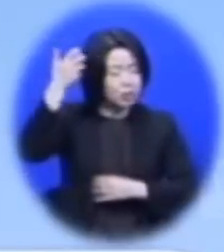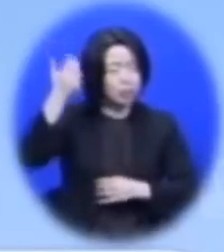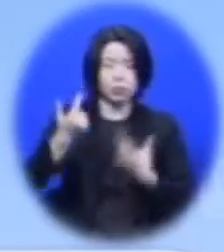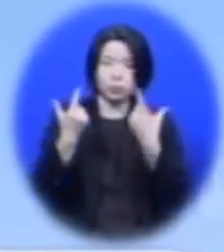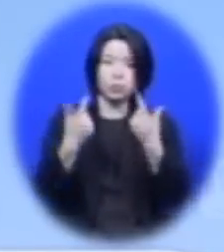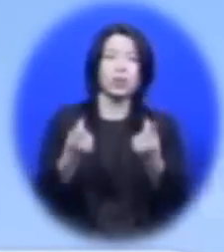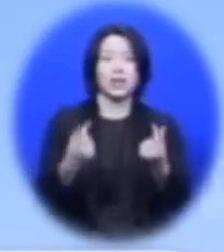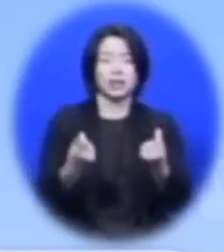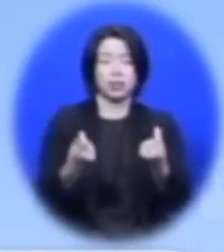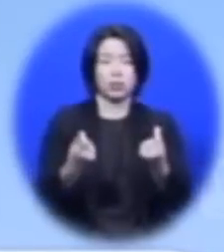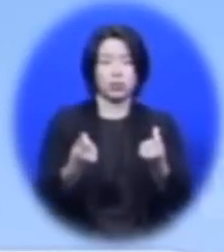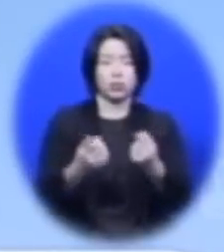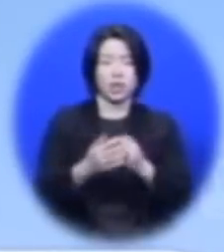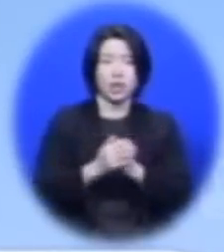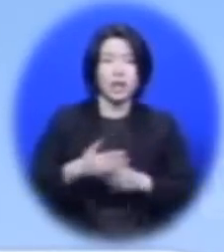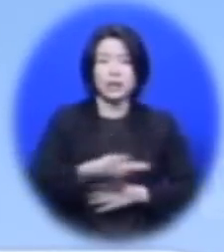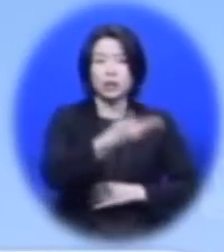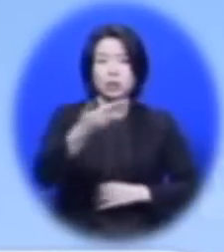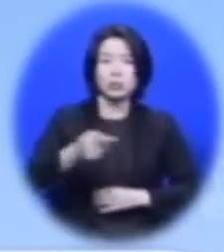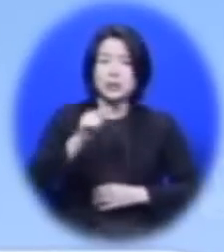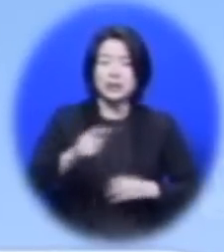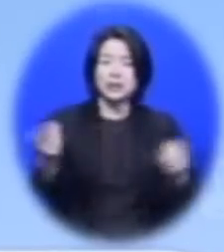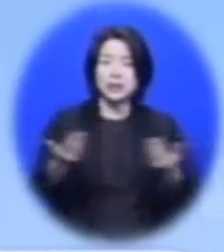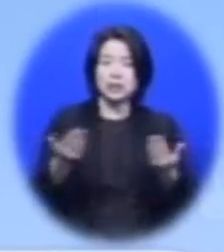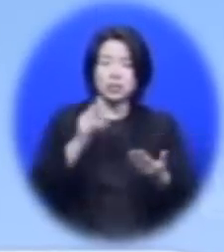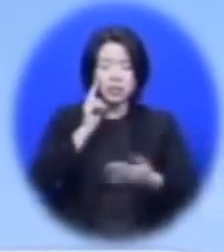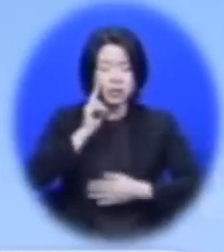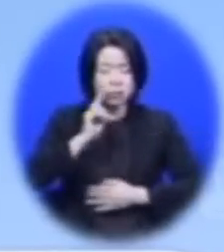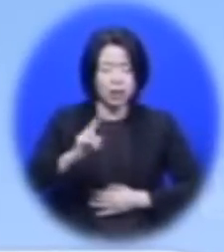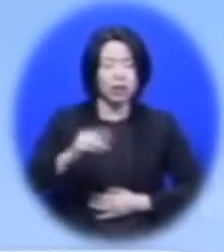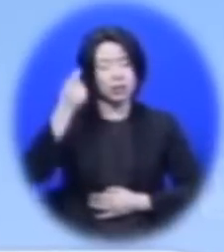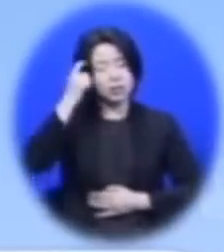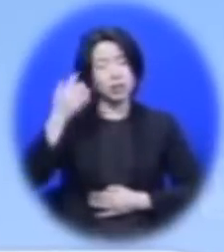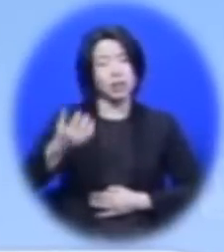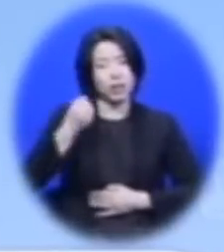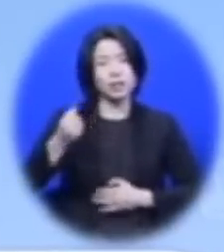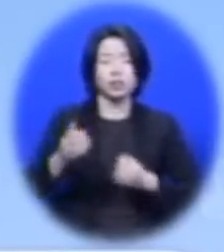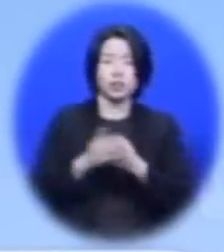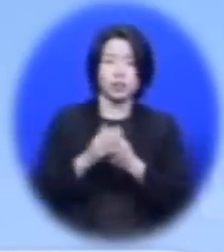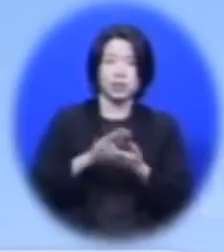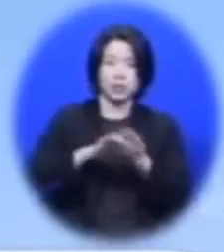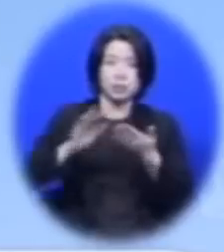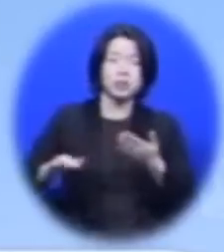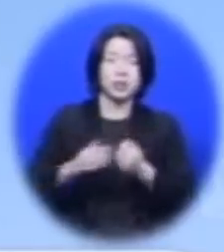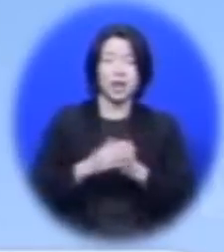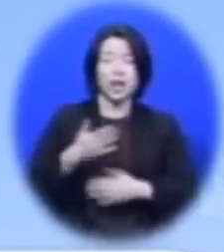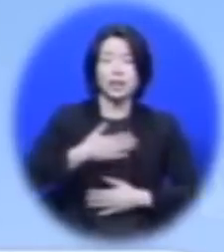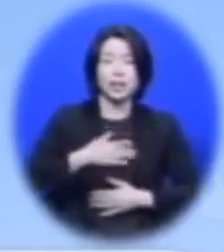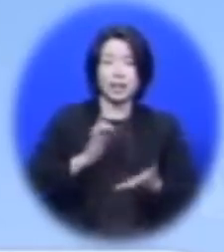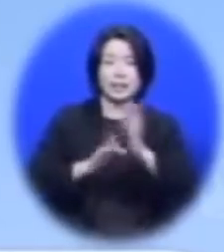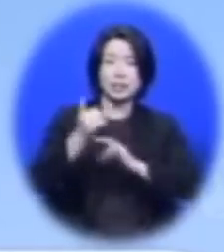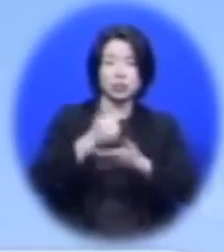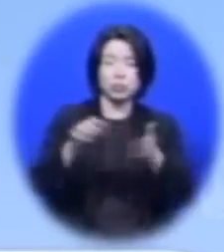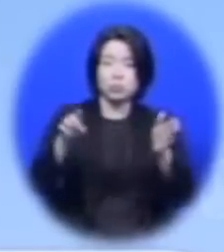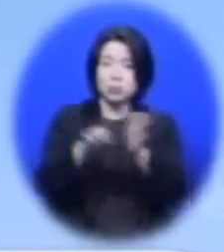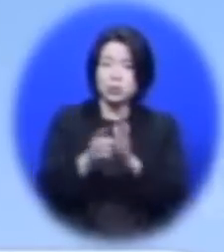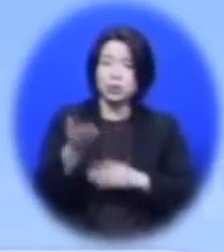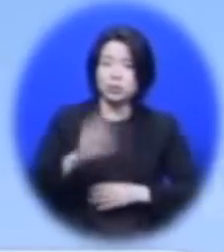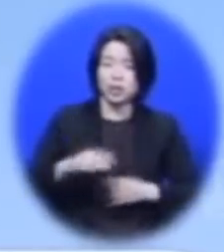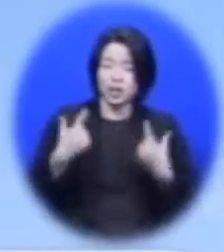말입니다. 여러분이 그 일을 심각하게 생각하셔야 돼요. 내가 예수를 믿었는데 여전히 미운 사람이